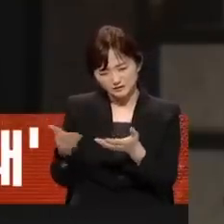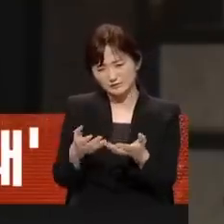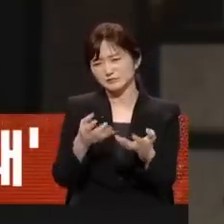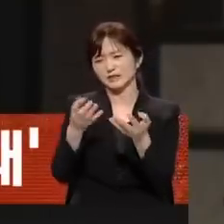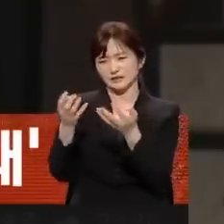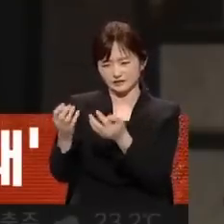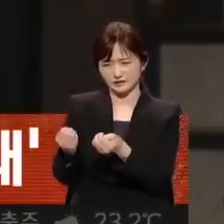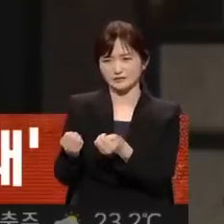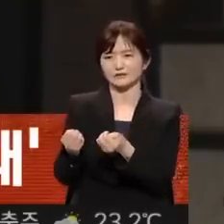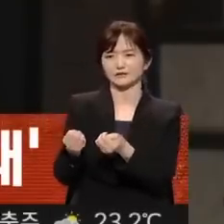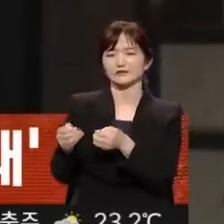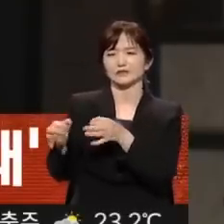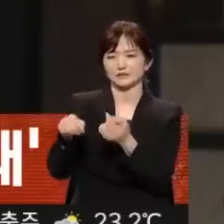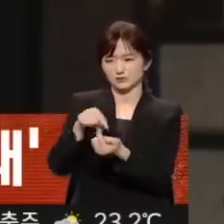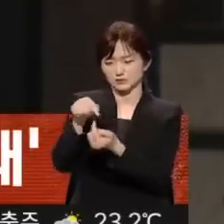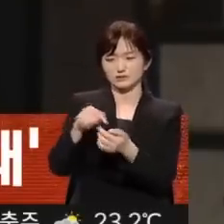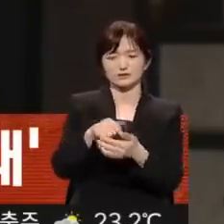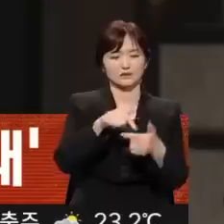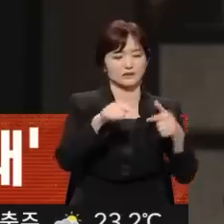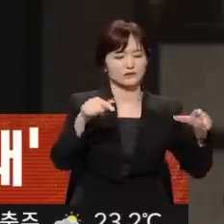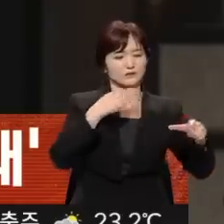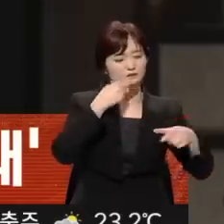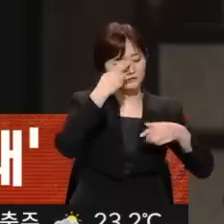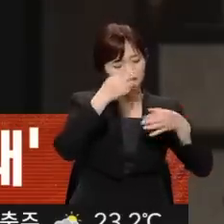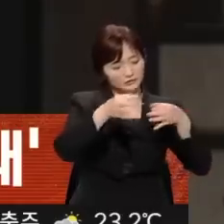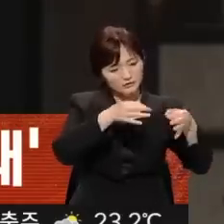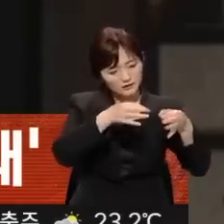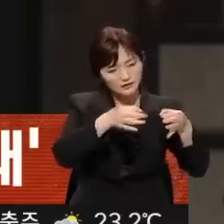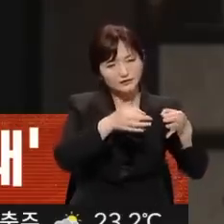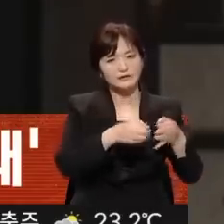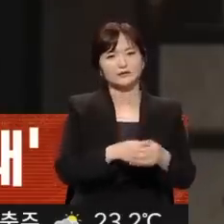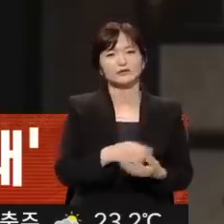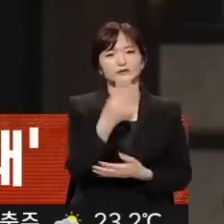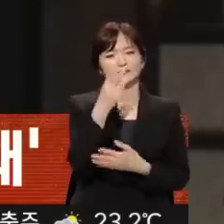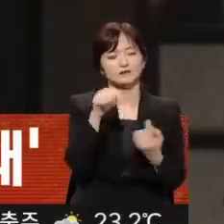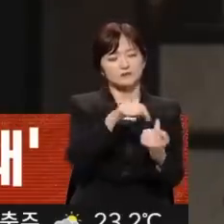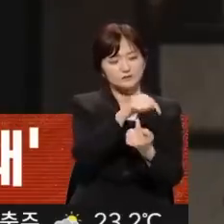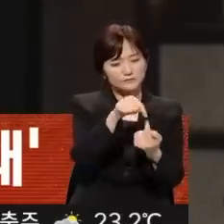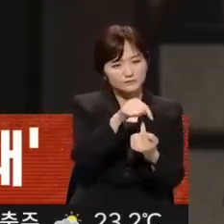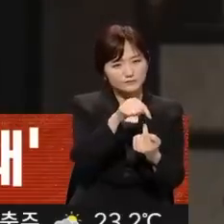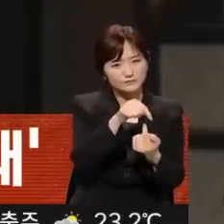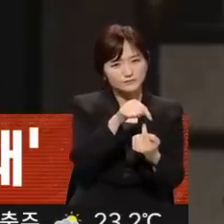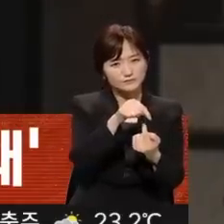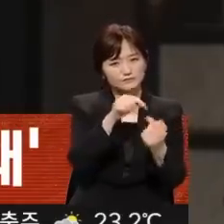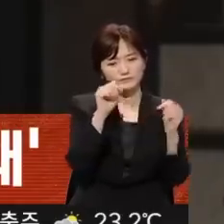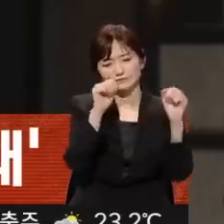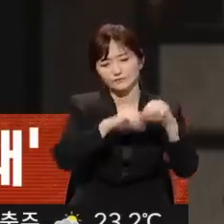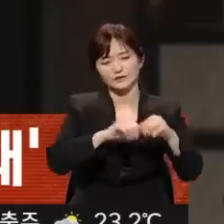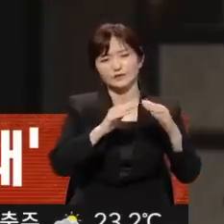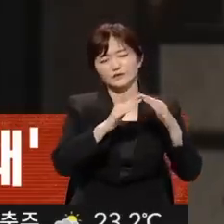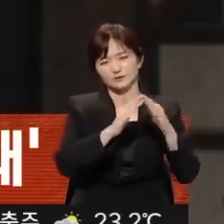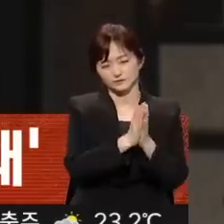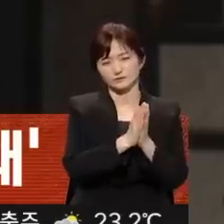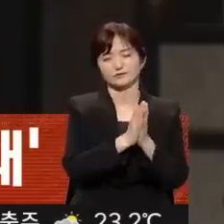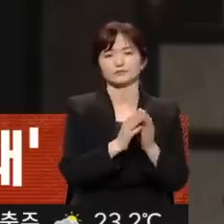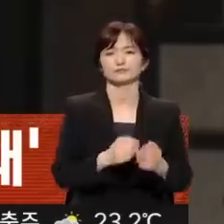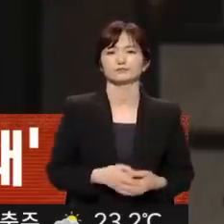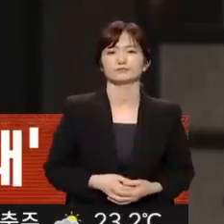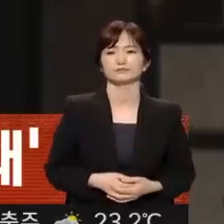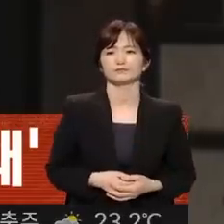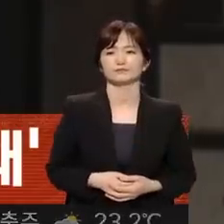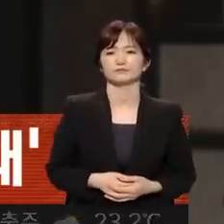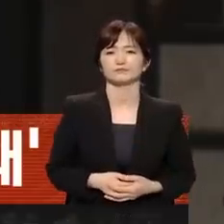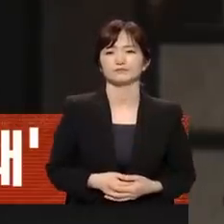강남의 융주점, 노래방 이 세 개를 갖다 다 이렇게 했는데 또 운영을 했는데 이거 다 또 말아먹어 버렸어요.